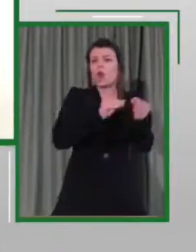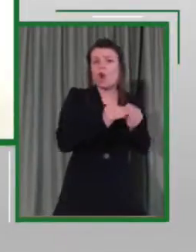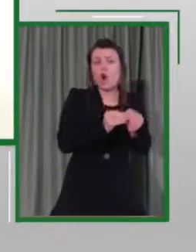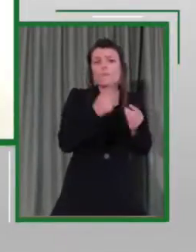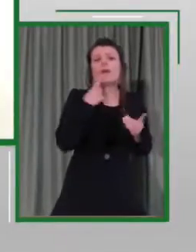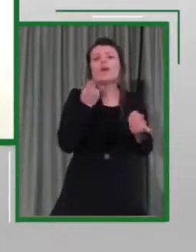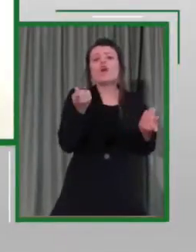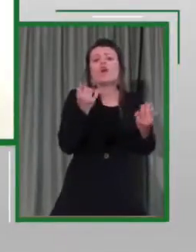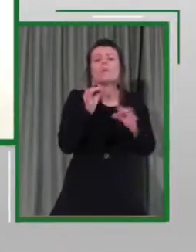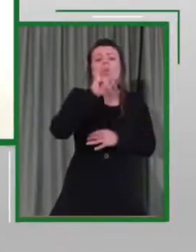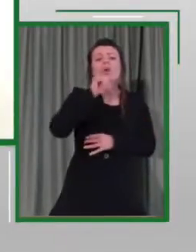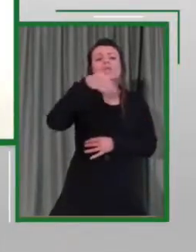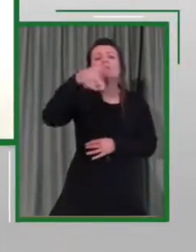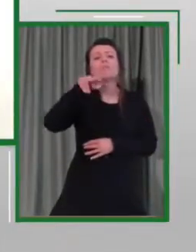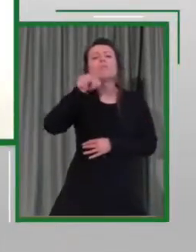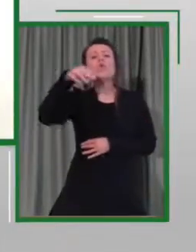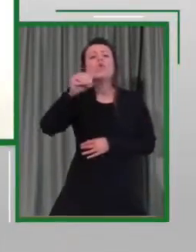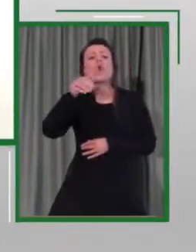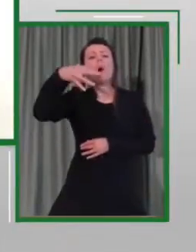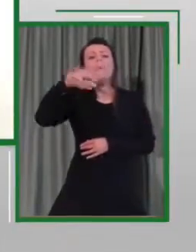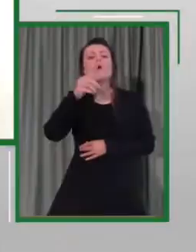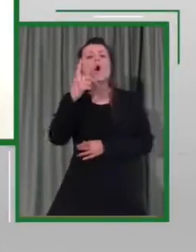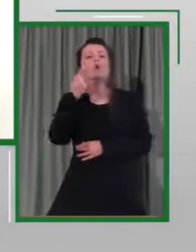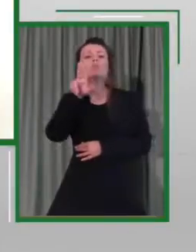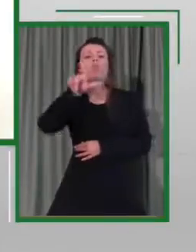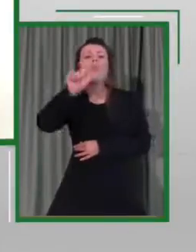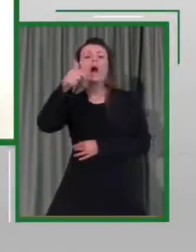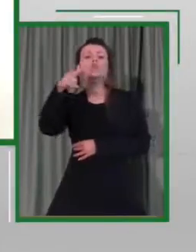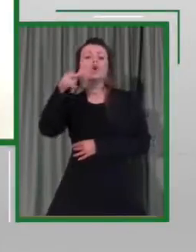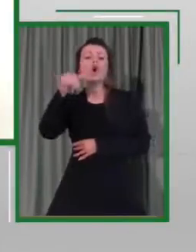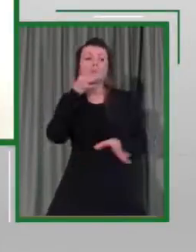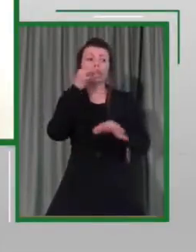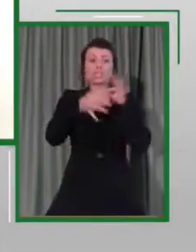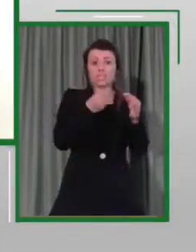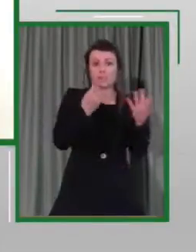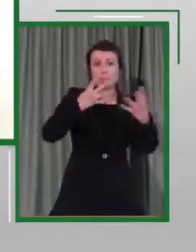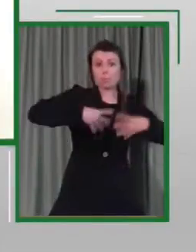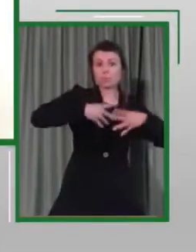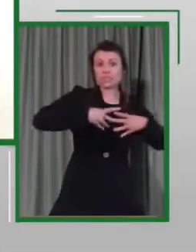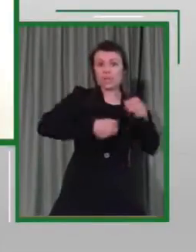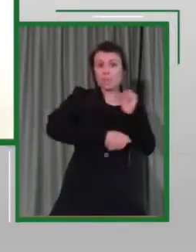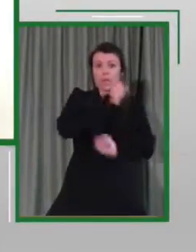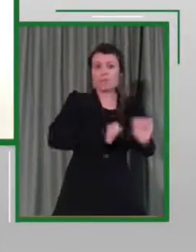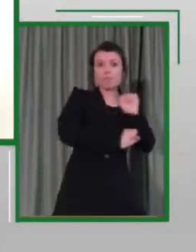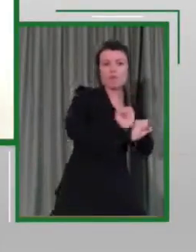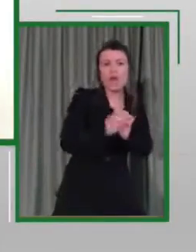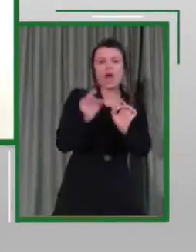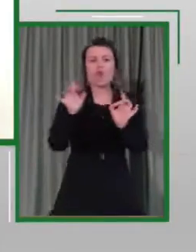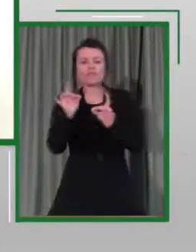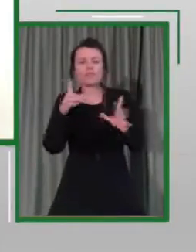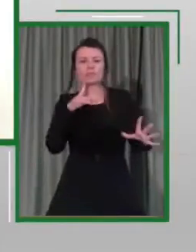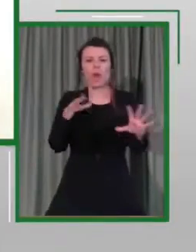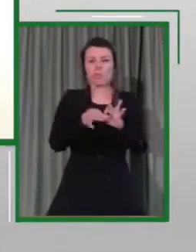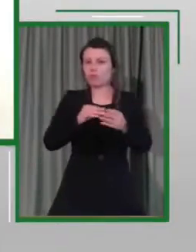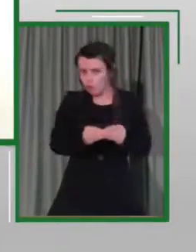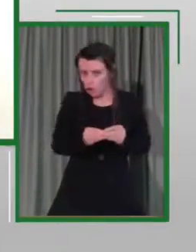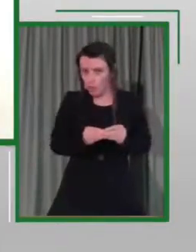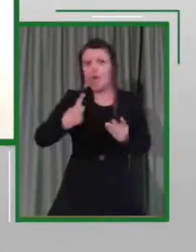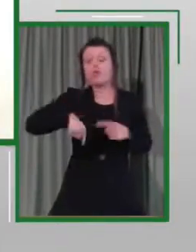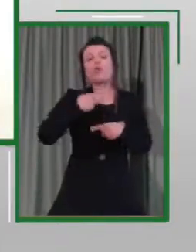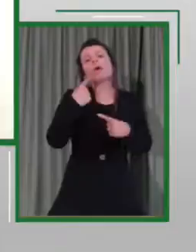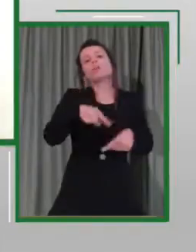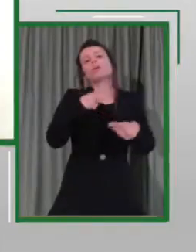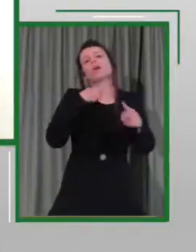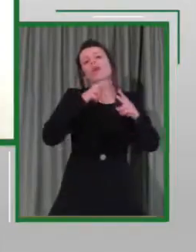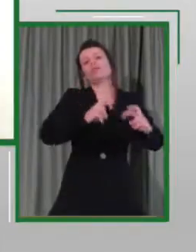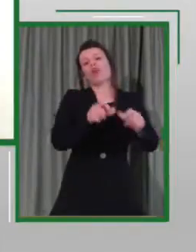tra il sistema immunitario e il virus è la base della nostra ricerca, perché quello su cui ancora non c'è chiarezza e